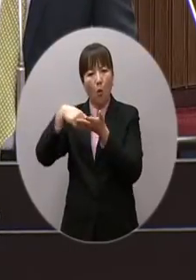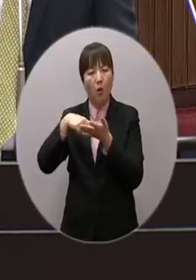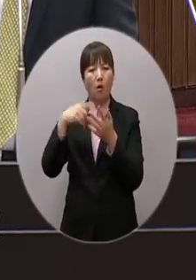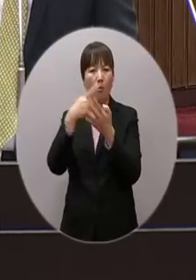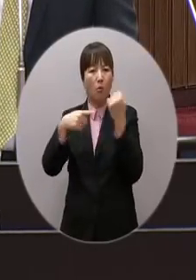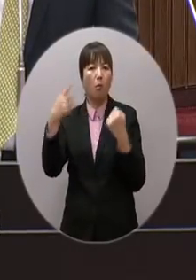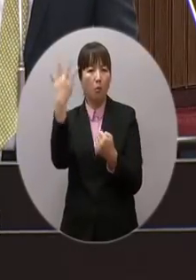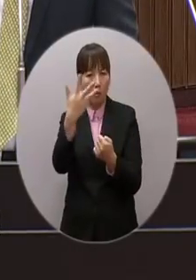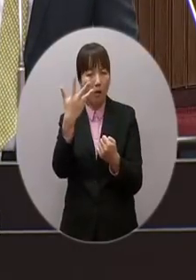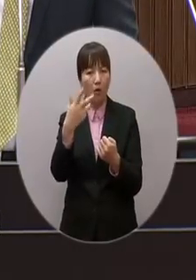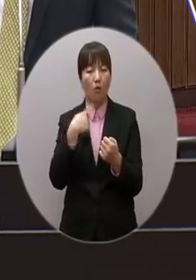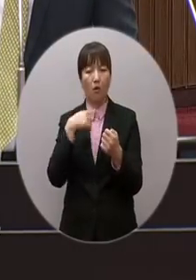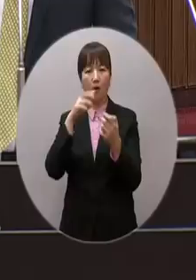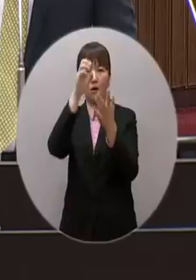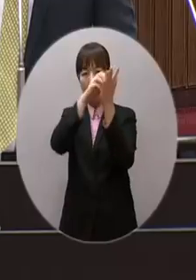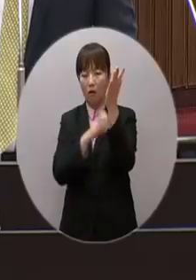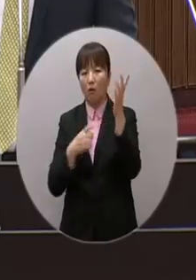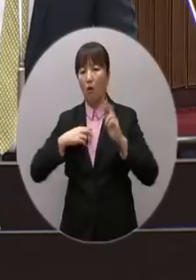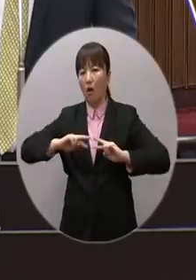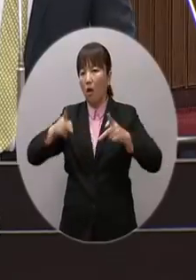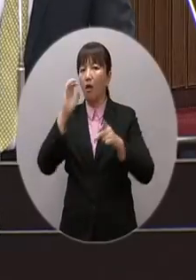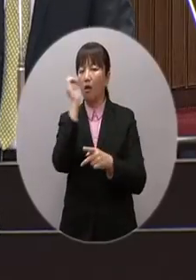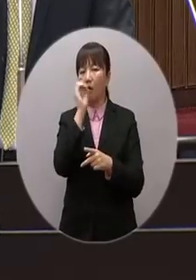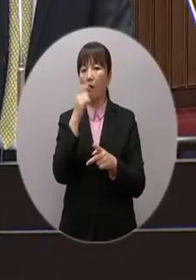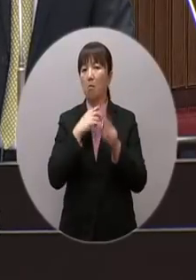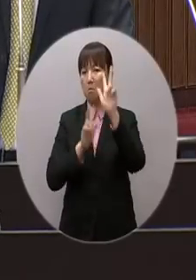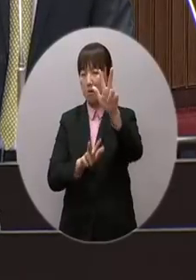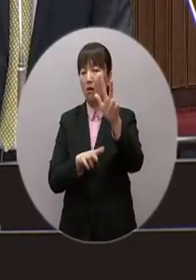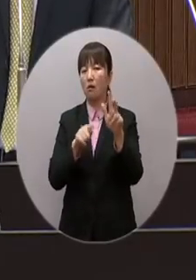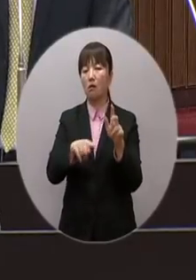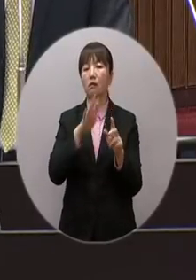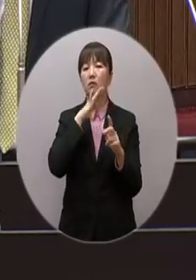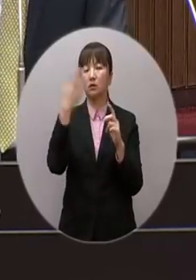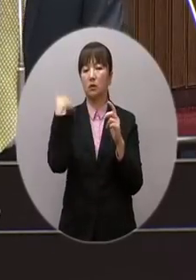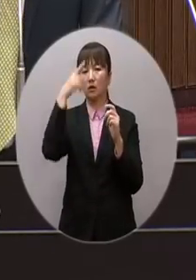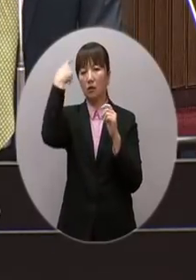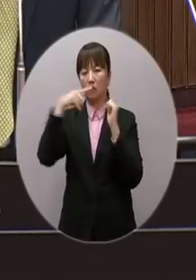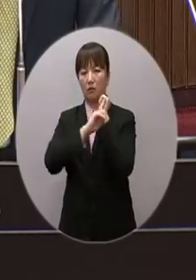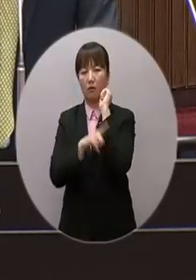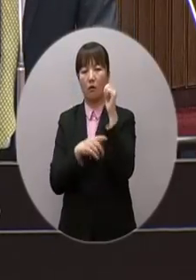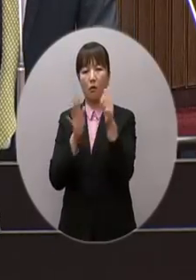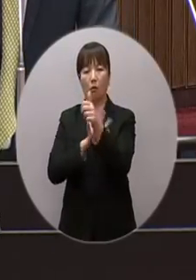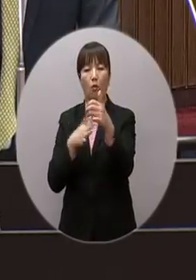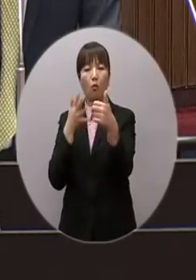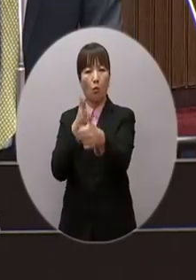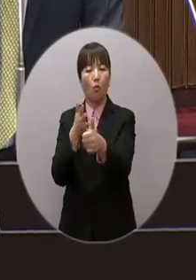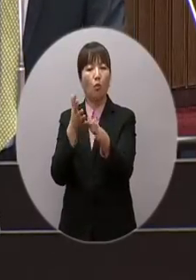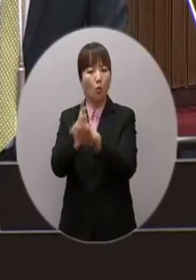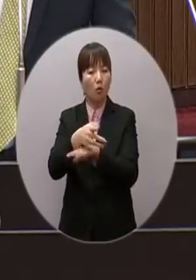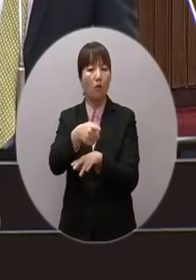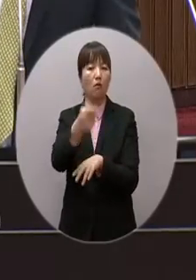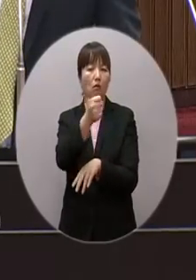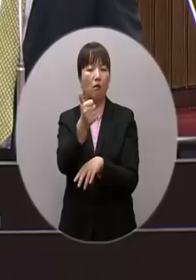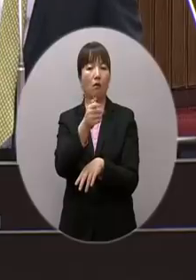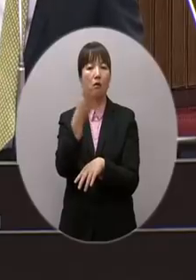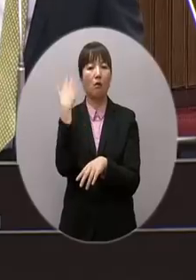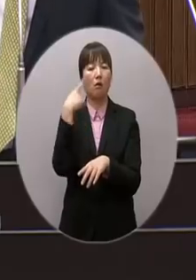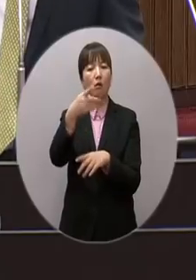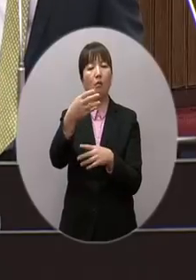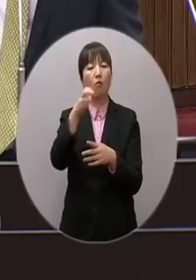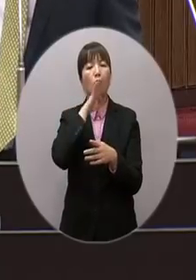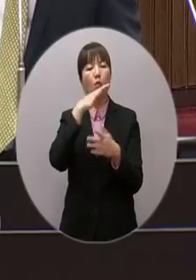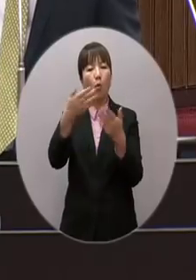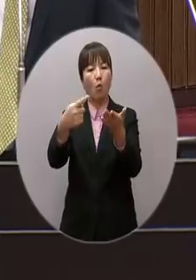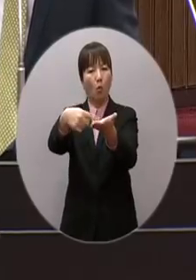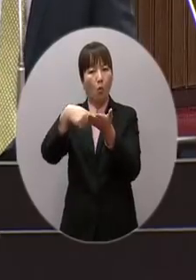我没有篡改任何一个字。我那一天在司法法制委员会请教我们的邱部长，你说已受